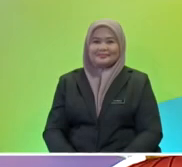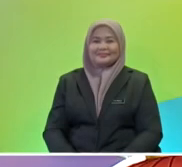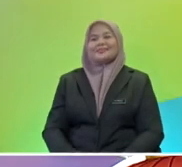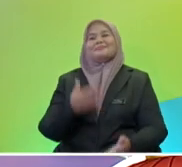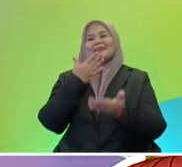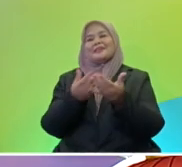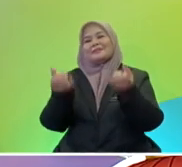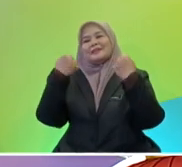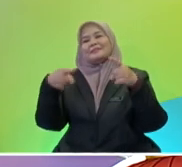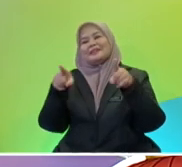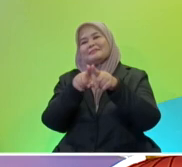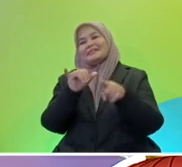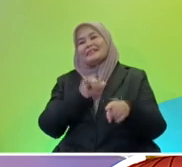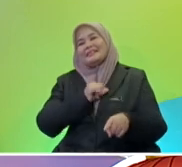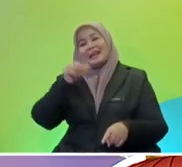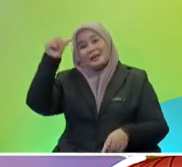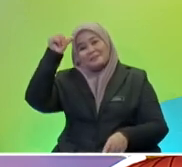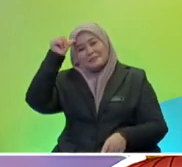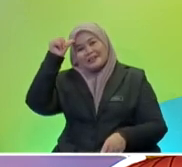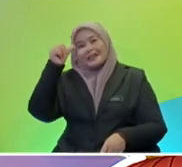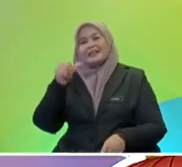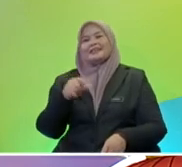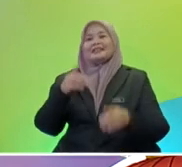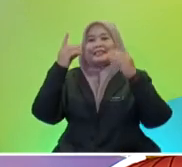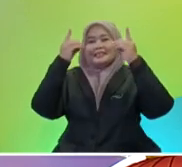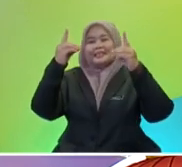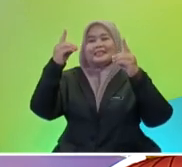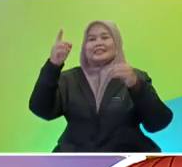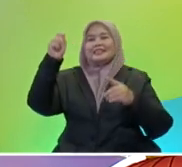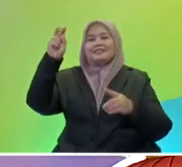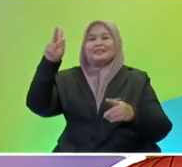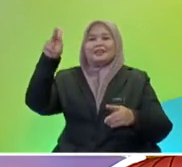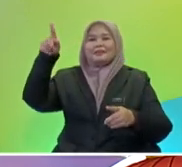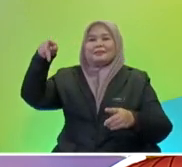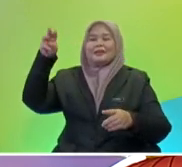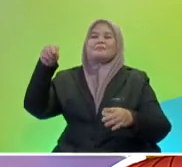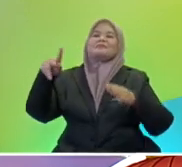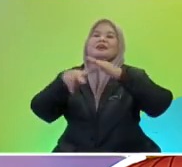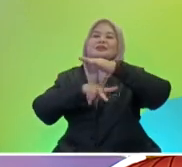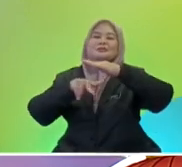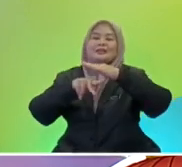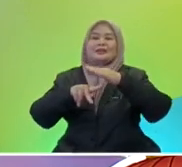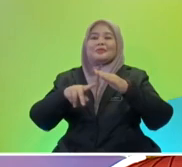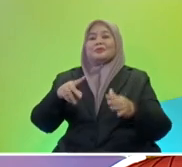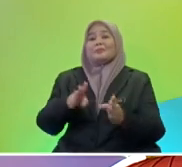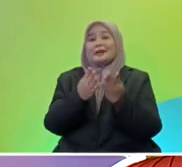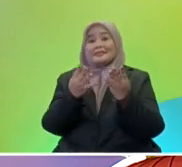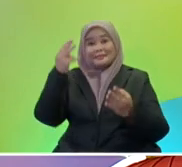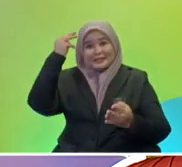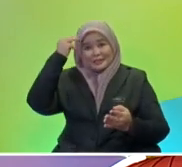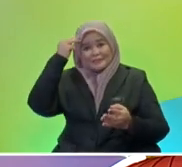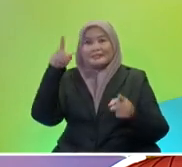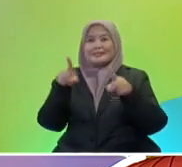kembali bersama saya Aiman super azmadi di TV KPM dalam slot prasekolah mata pelajaran bahasa